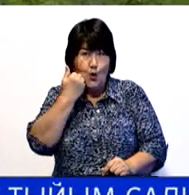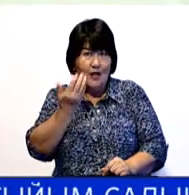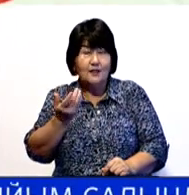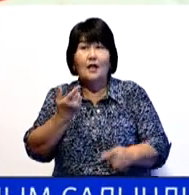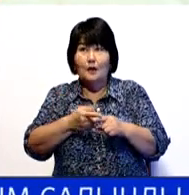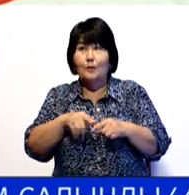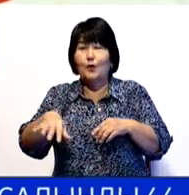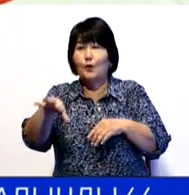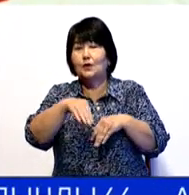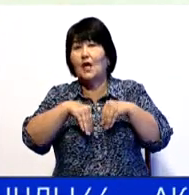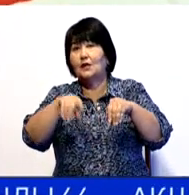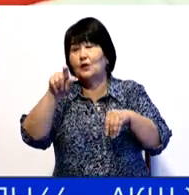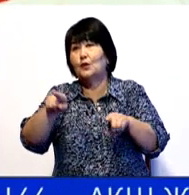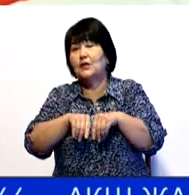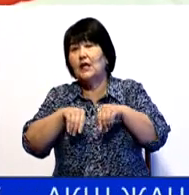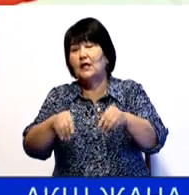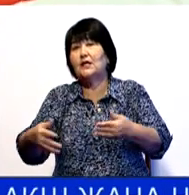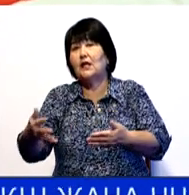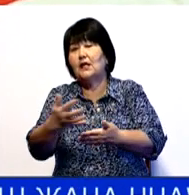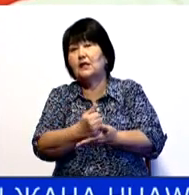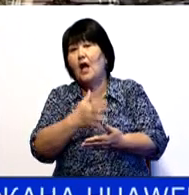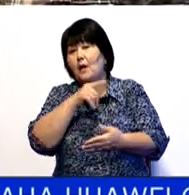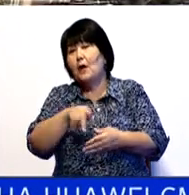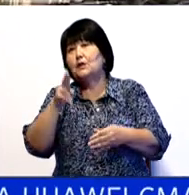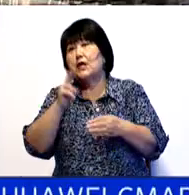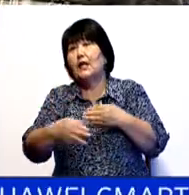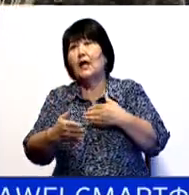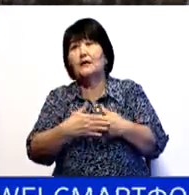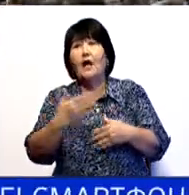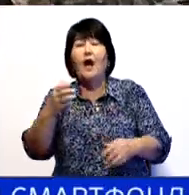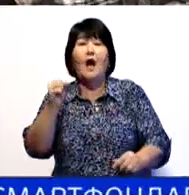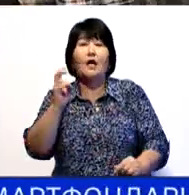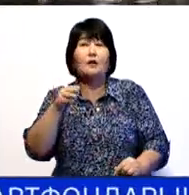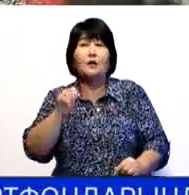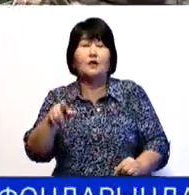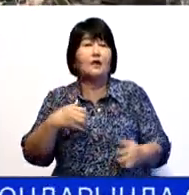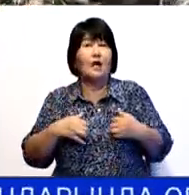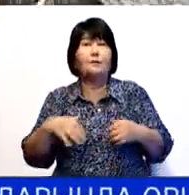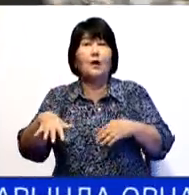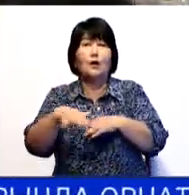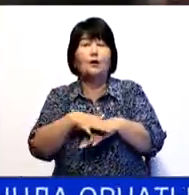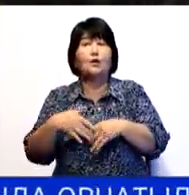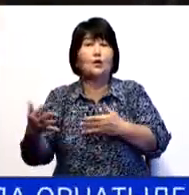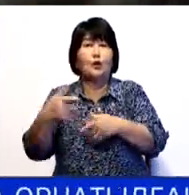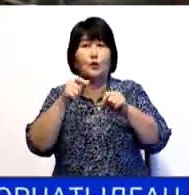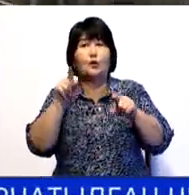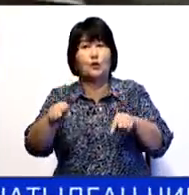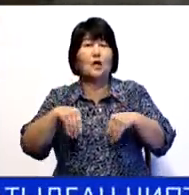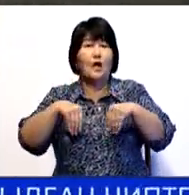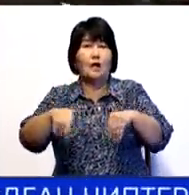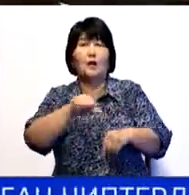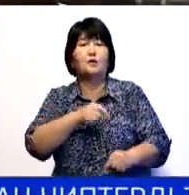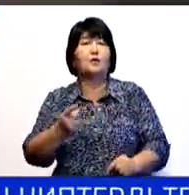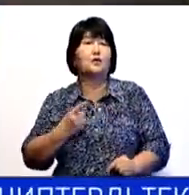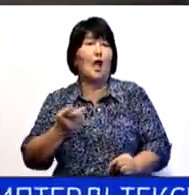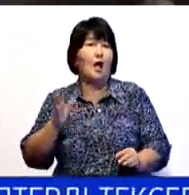бұл төңіректегі диқан қауым егін тегін жинап маусымда аяқтауға таяды. Ал Антонина асықпайды. Жұрт жаппай көшіп кетсе де алқапта жалғыз қала